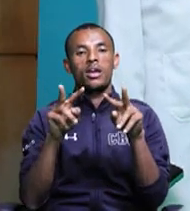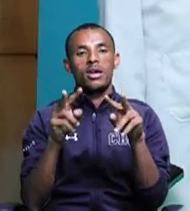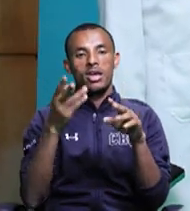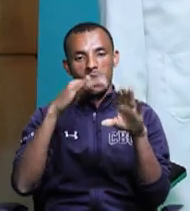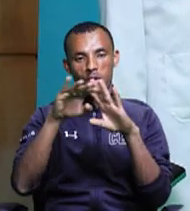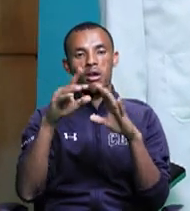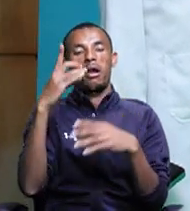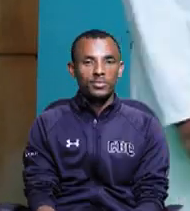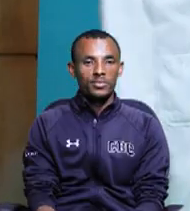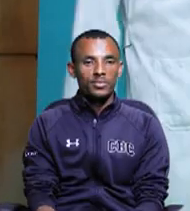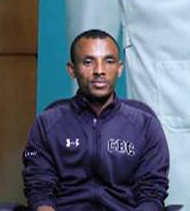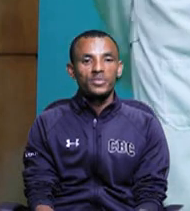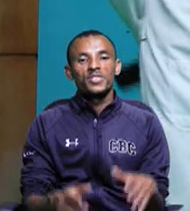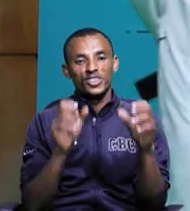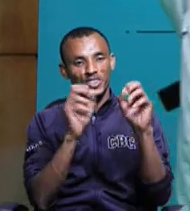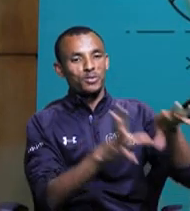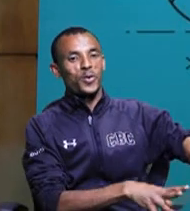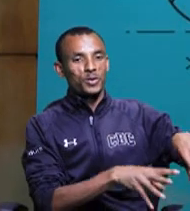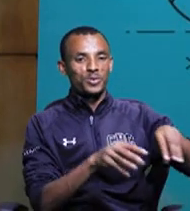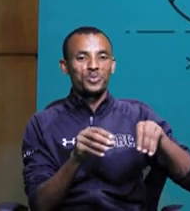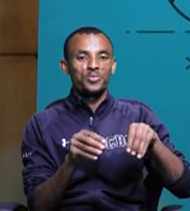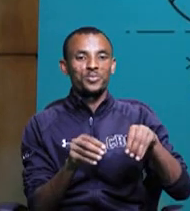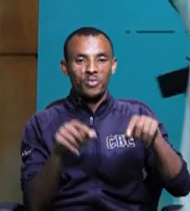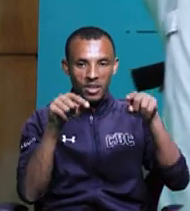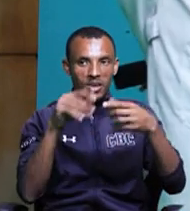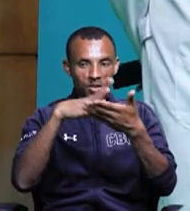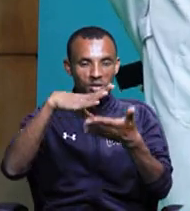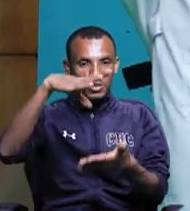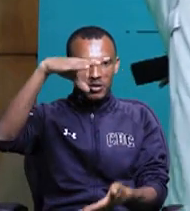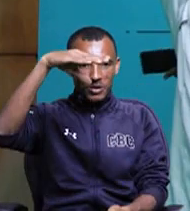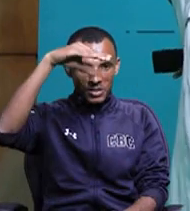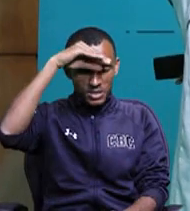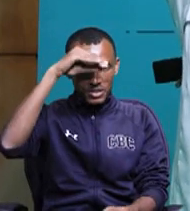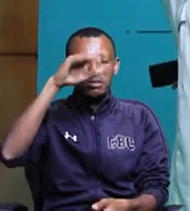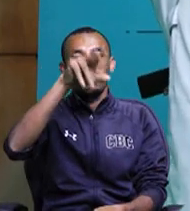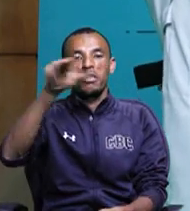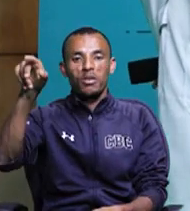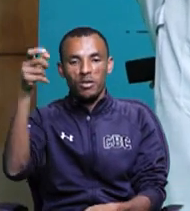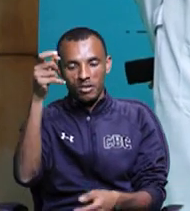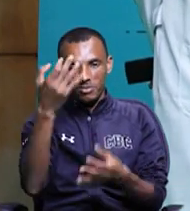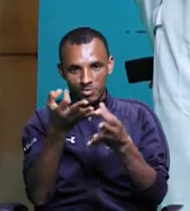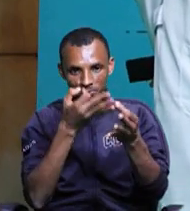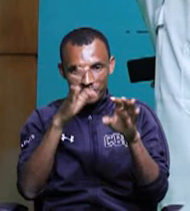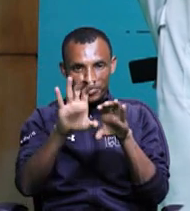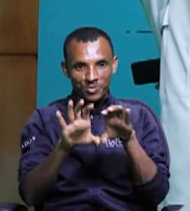in our daily life. እሺ ተማሪዎች የዛሬው ትምህርታችን በስታቲስቲክስ ላይ እንደሆነ ገልጫለሁ።